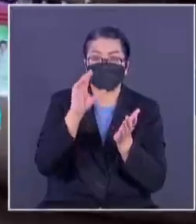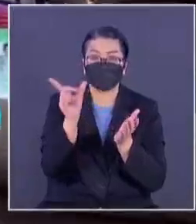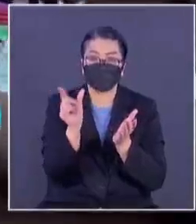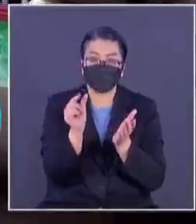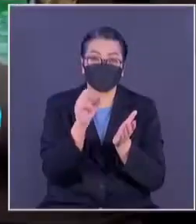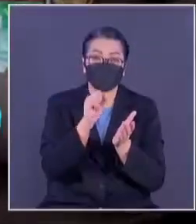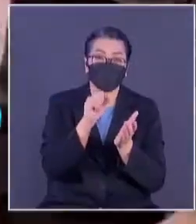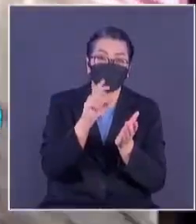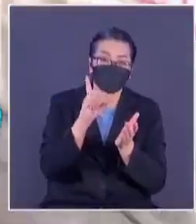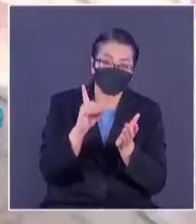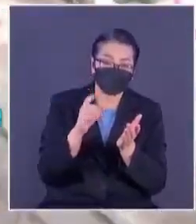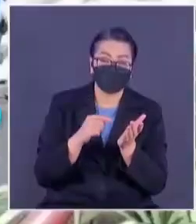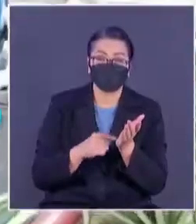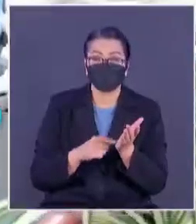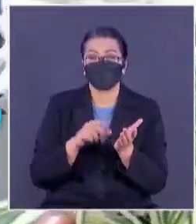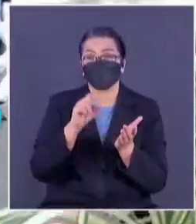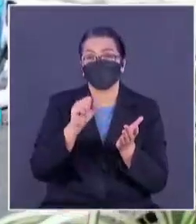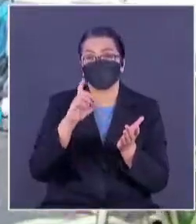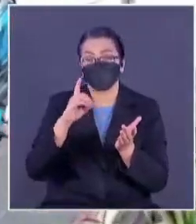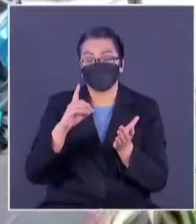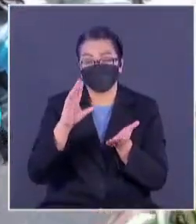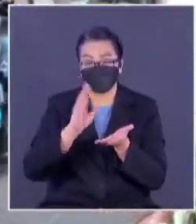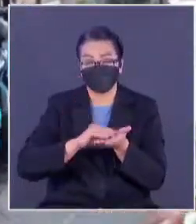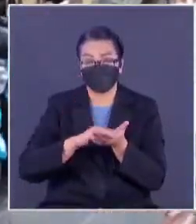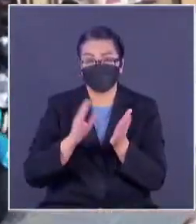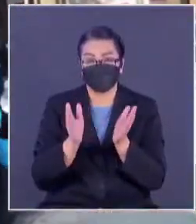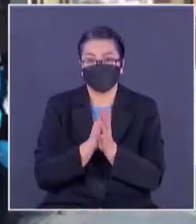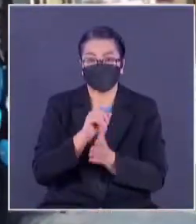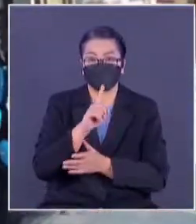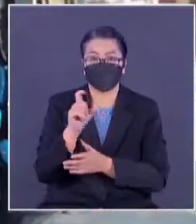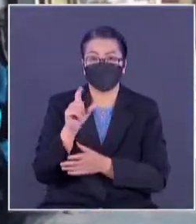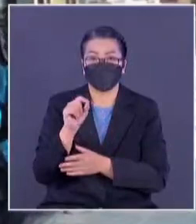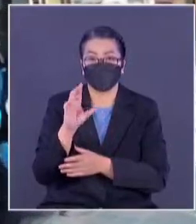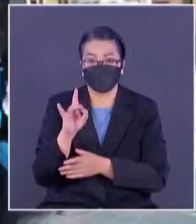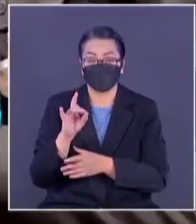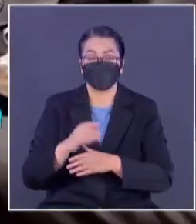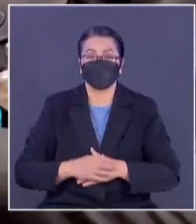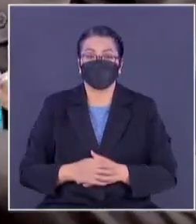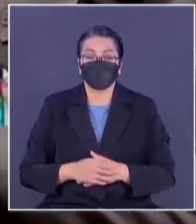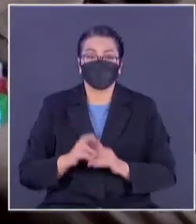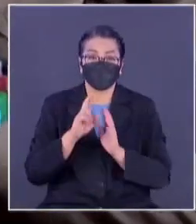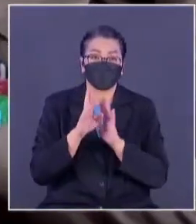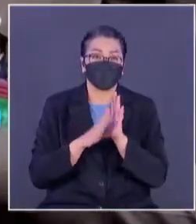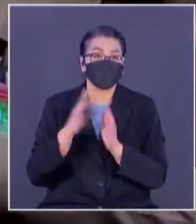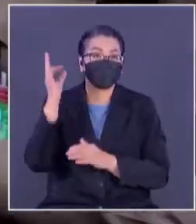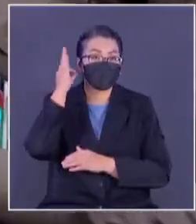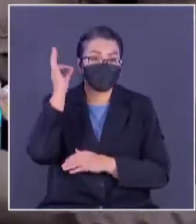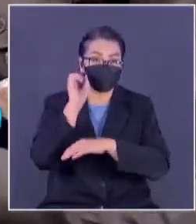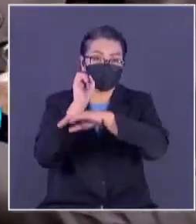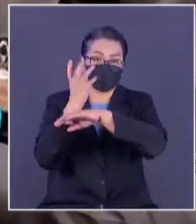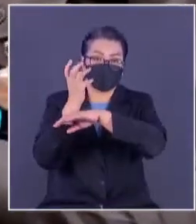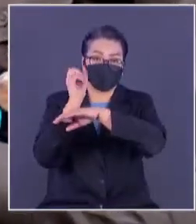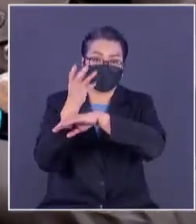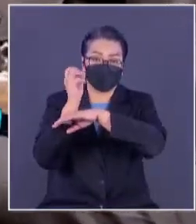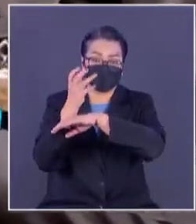SDHC SDXC สูงสุดอยู่ที่128 GB นะคะมีระบบเสียงไซเรนส์แล้วก็เ